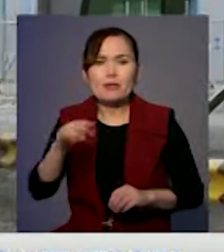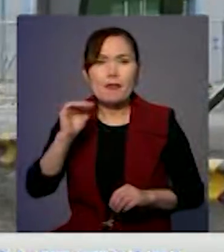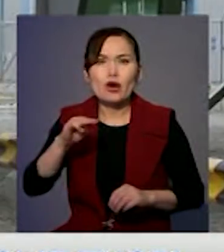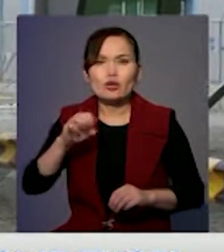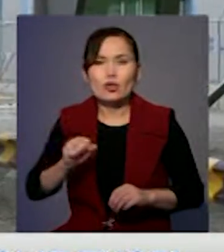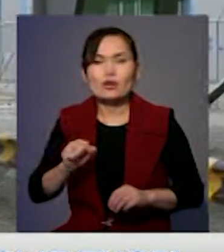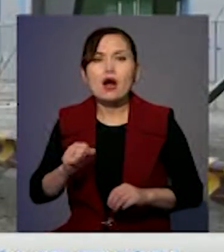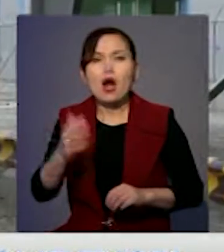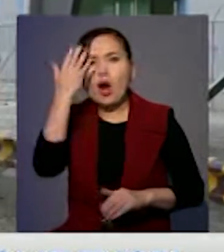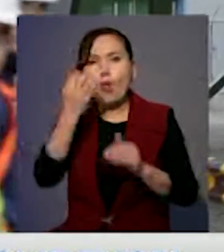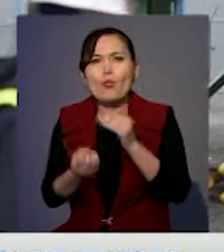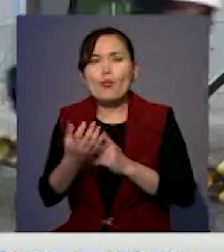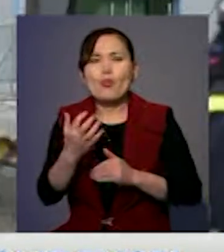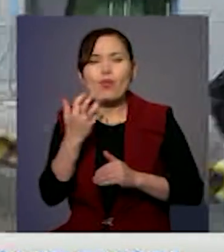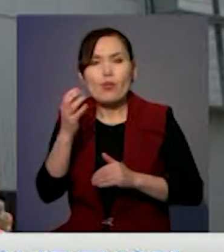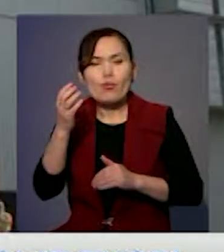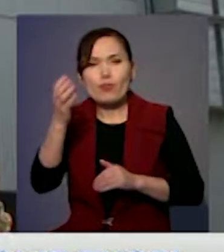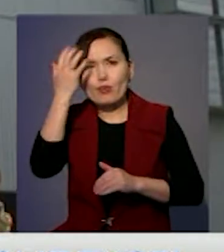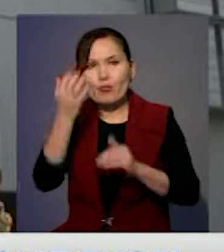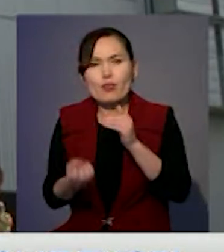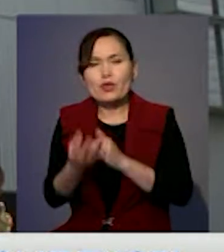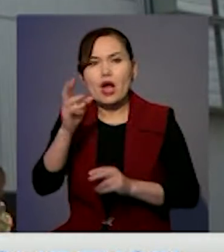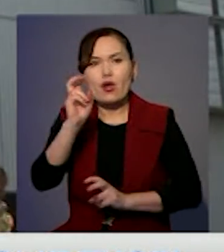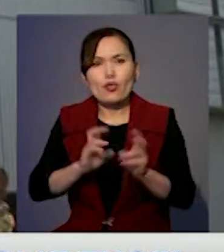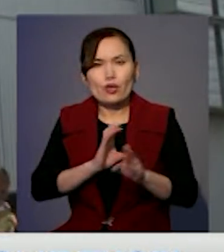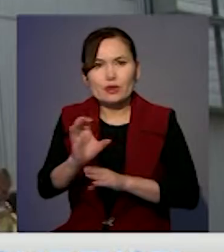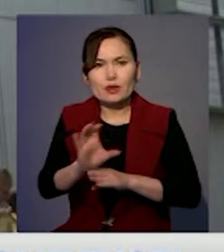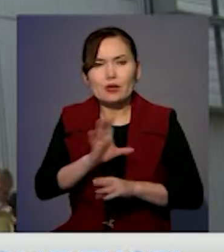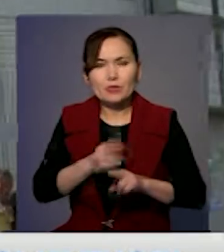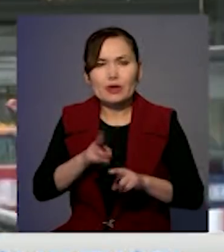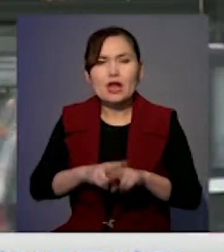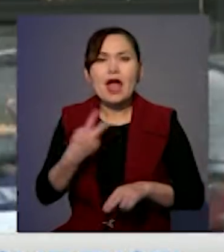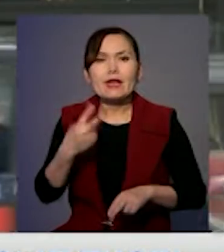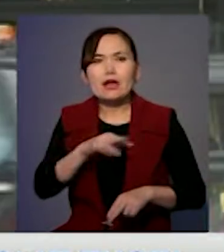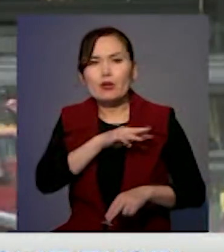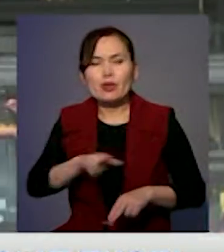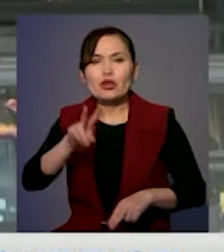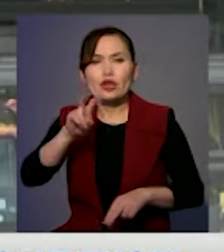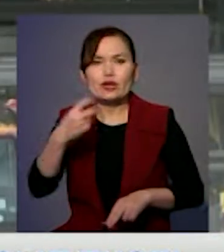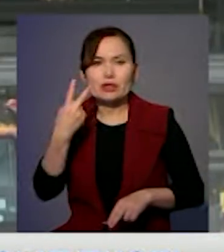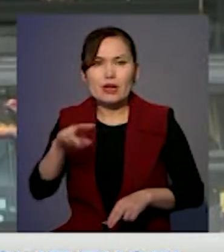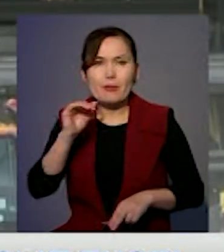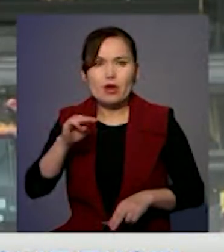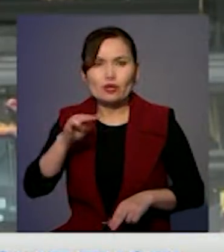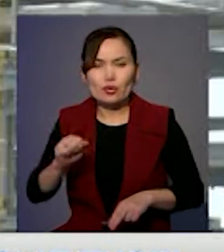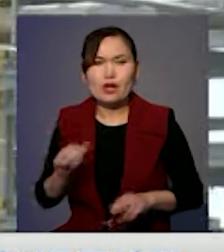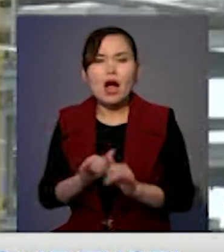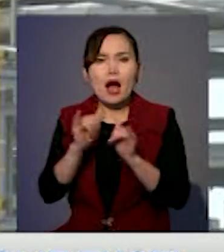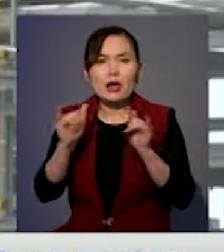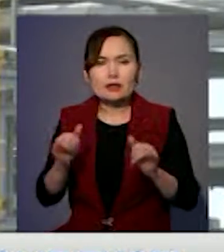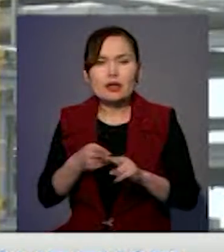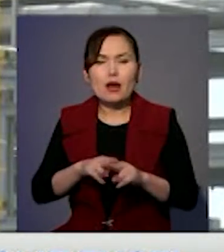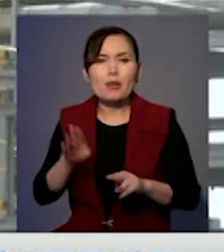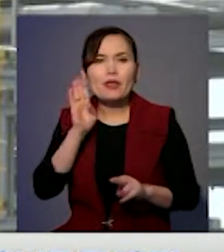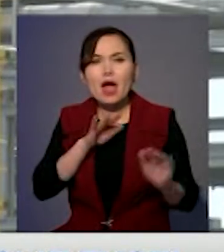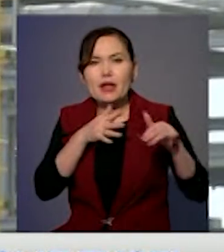мұнай өндірілген. Ал жоспар бойынша 11 миллион тонна болатын. Яғни 2 миллион 220 мың тоннаға артық. Ал теңіз